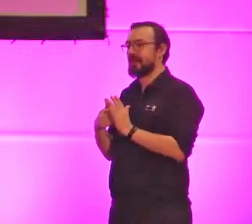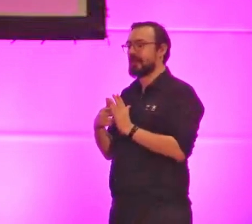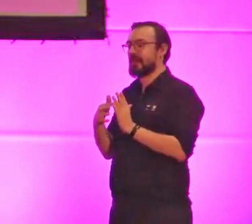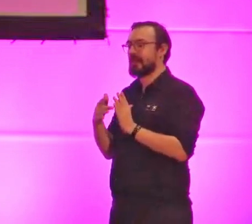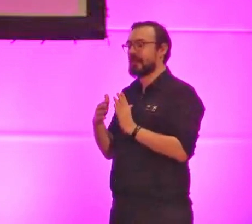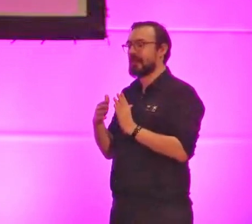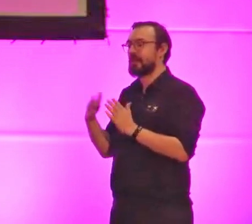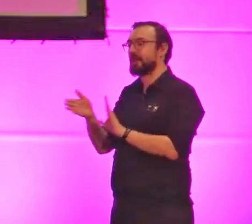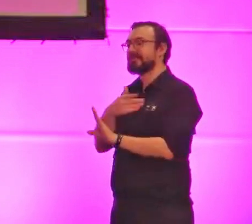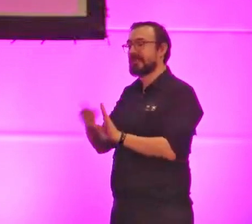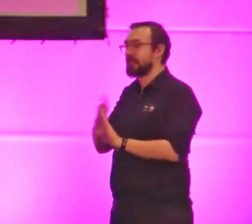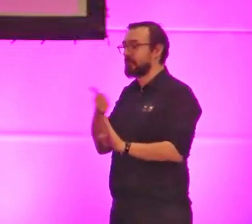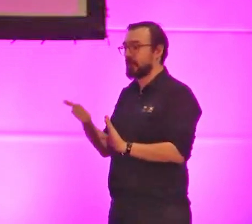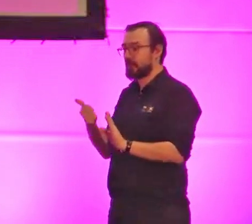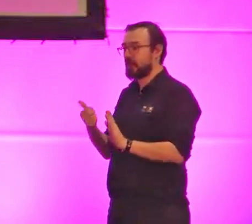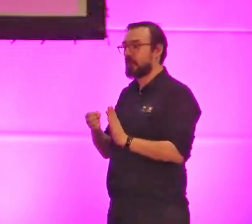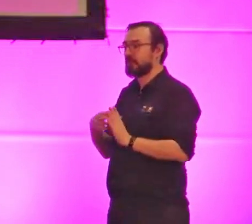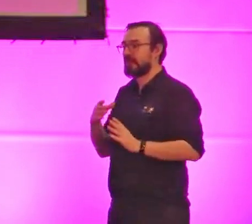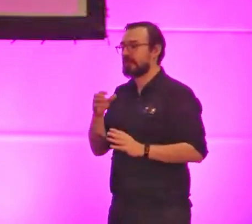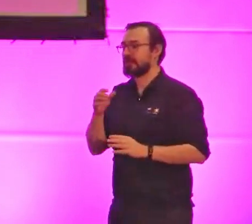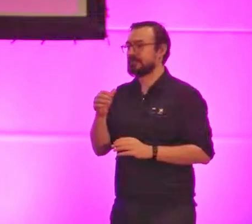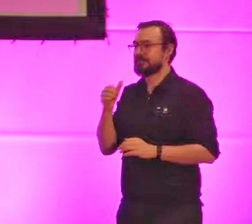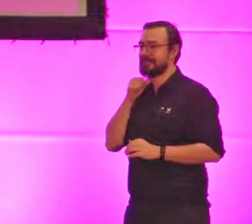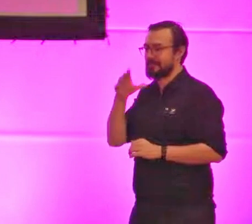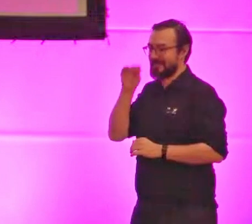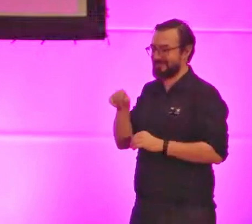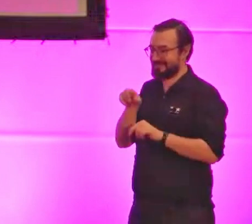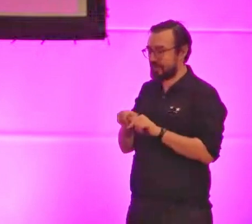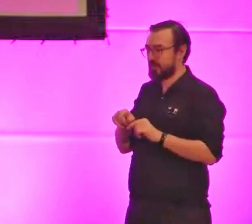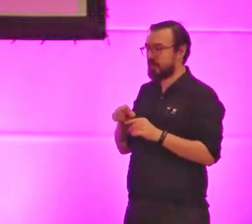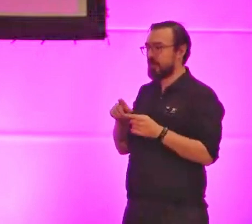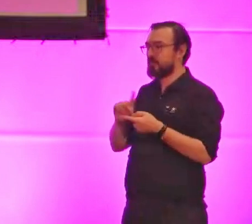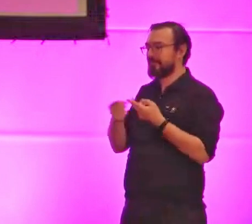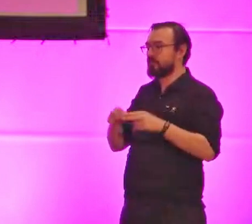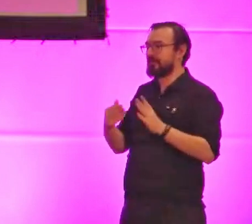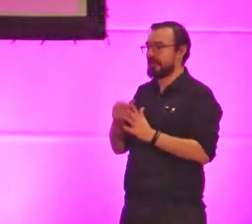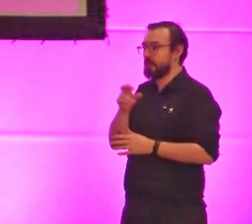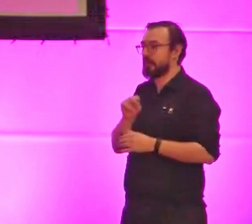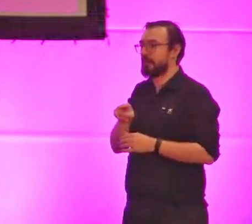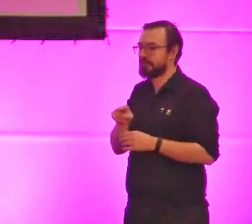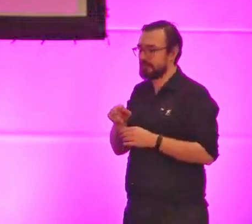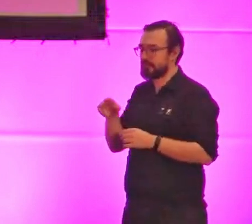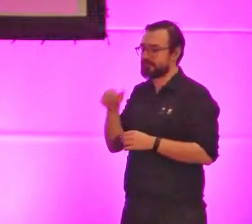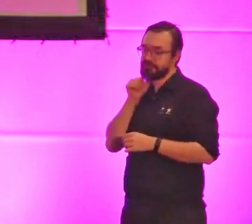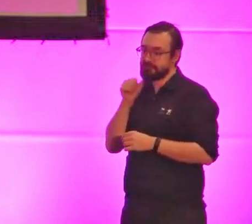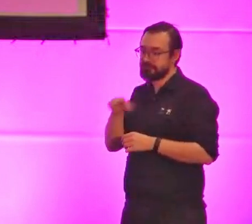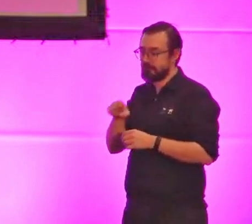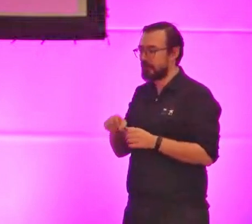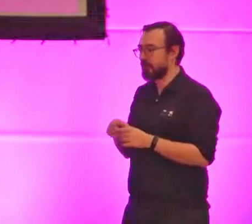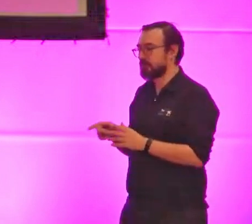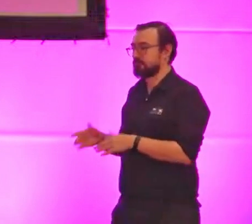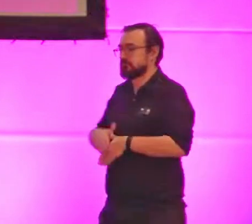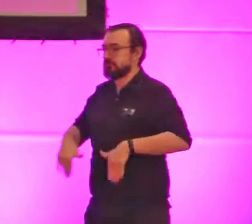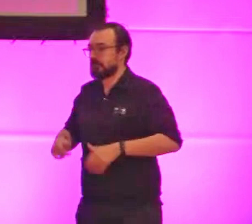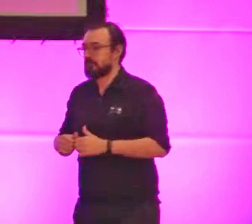till misshandel. Medan gärningsmannen dömdes för rån. Och det som är bra med det här rättsfallet är